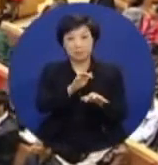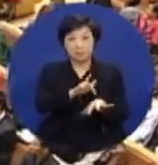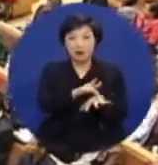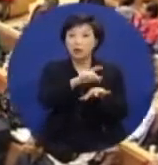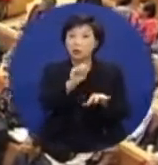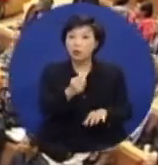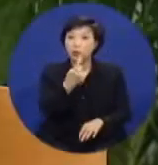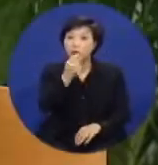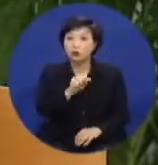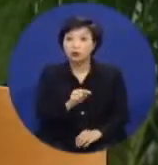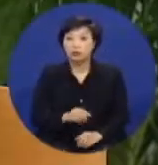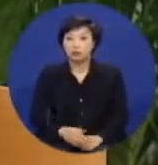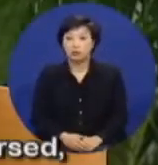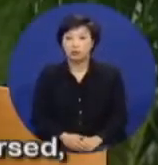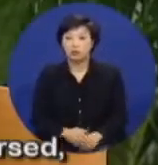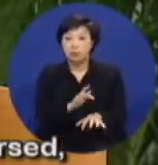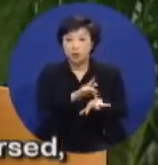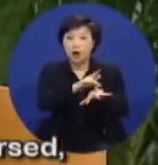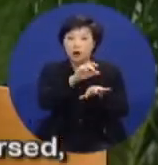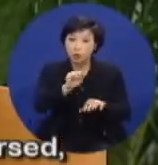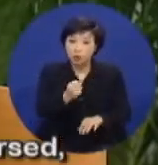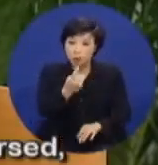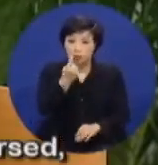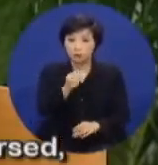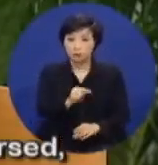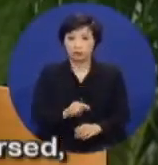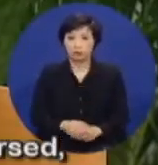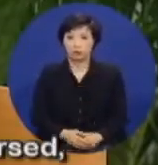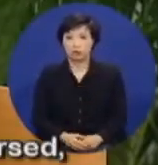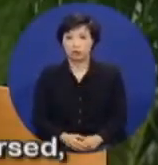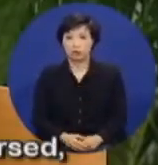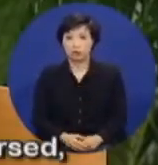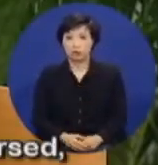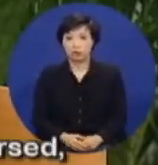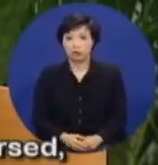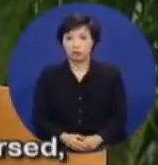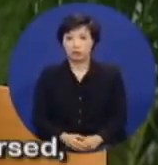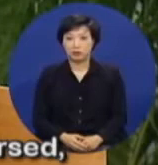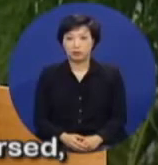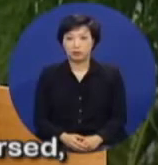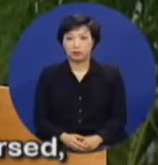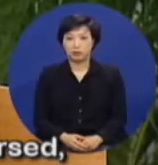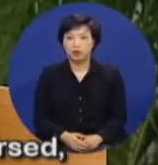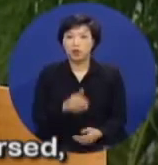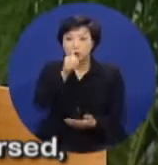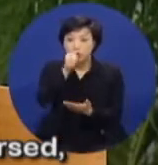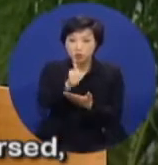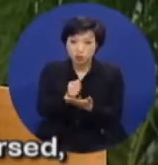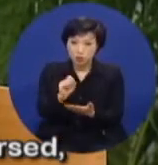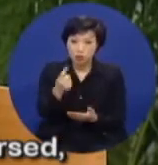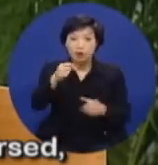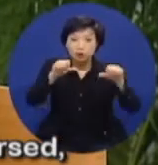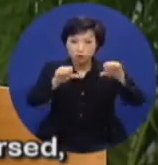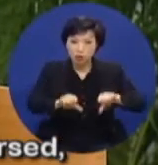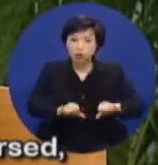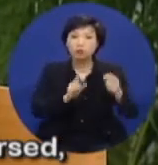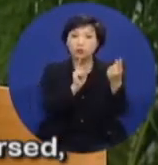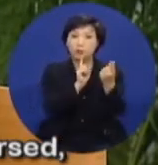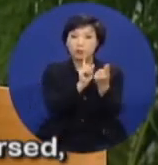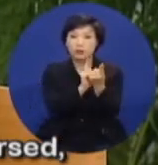소 왔어 마귀 소 부터 그래서 죄로 말미암아 줘 준